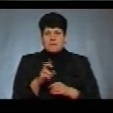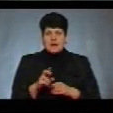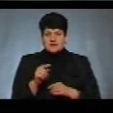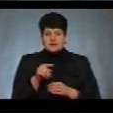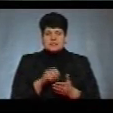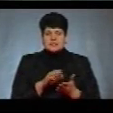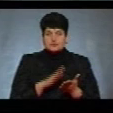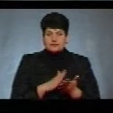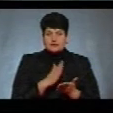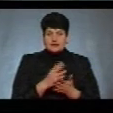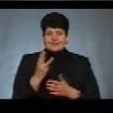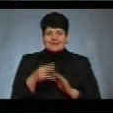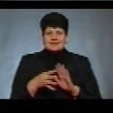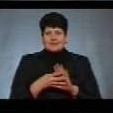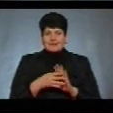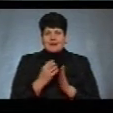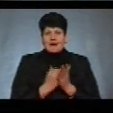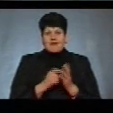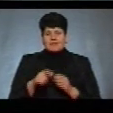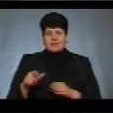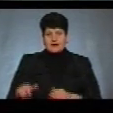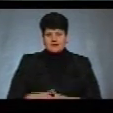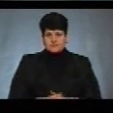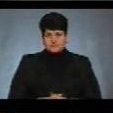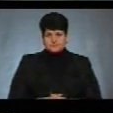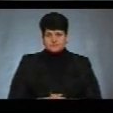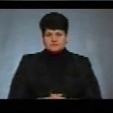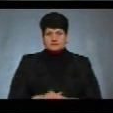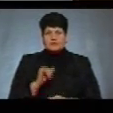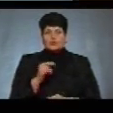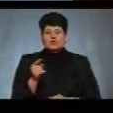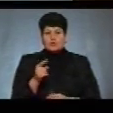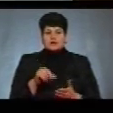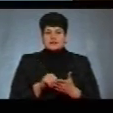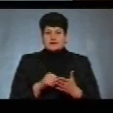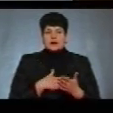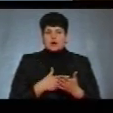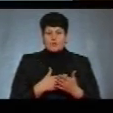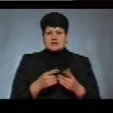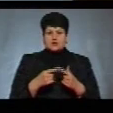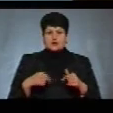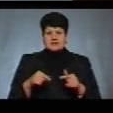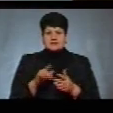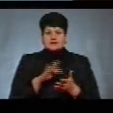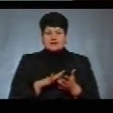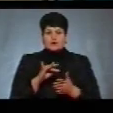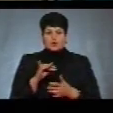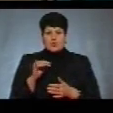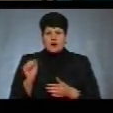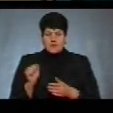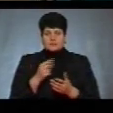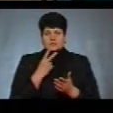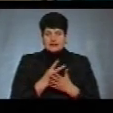них зареєструвалися 39 кандидатів. У Тернополі представники громадської організації «Центр ЮА»